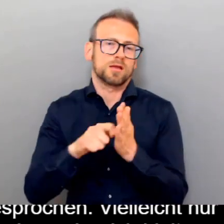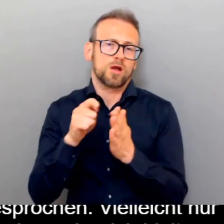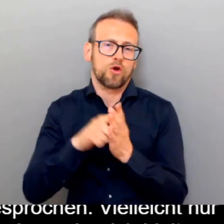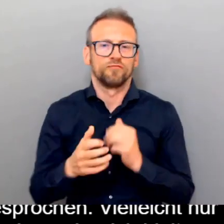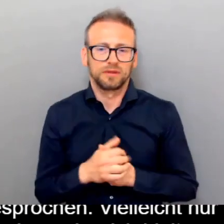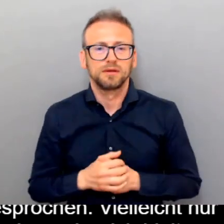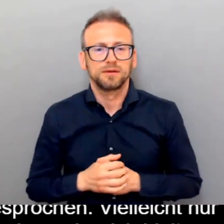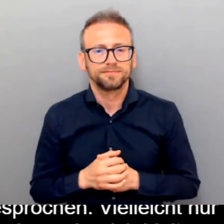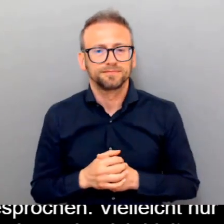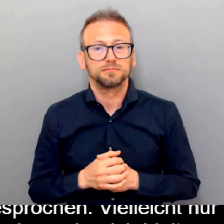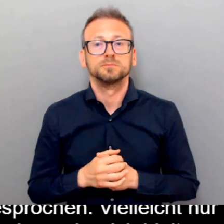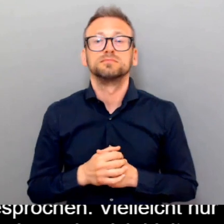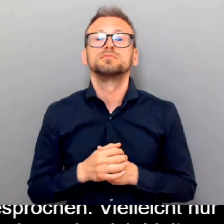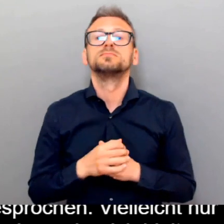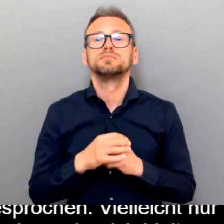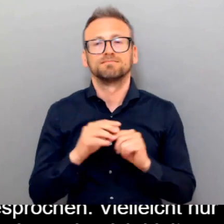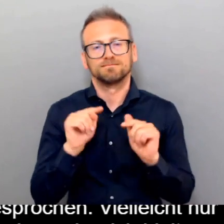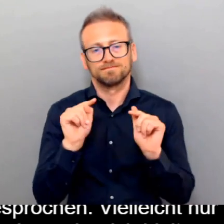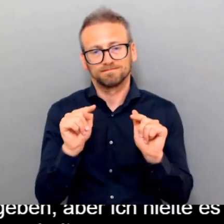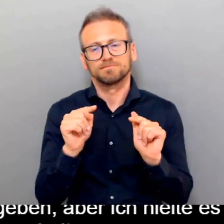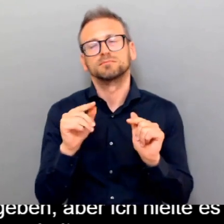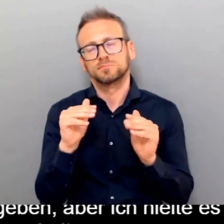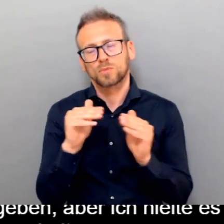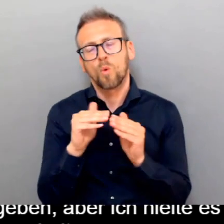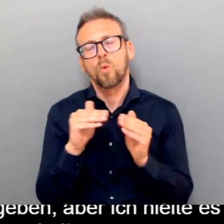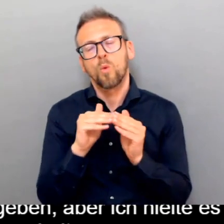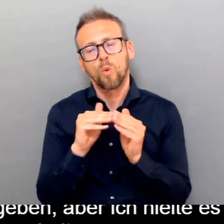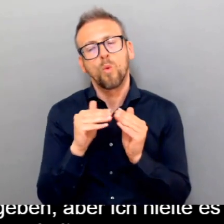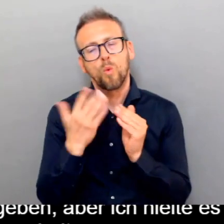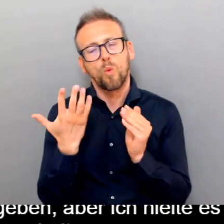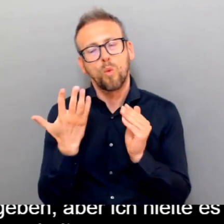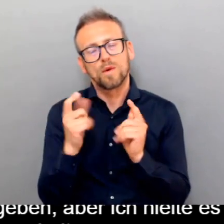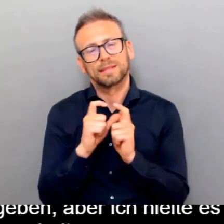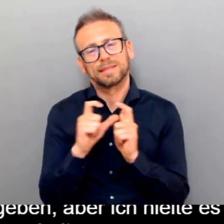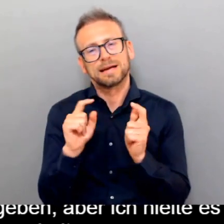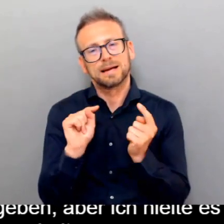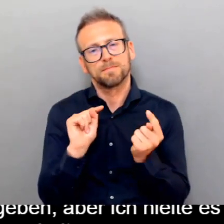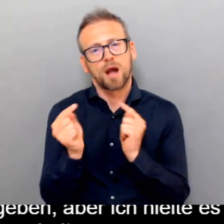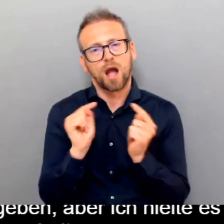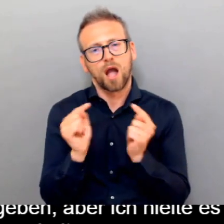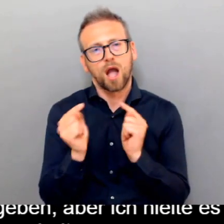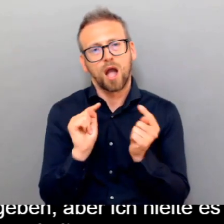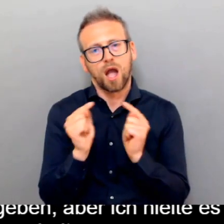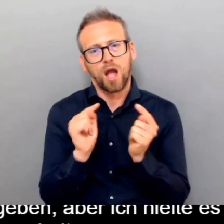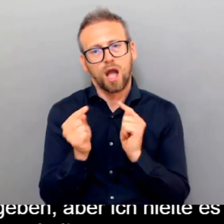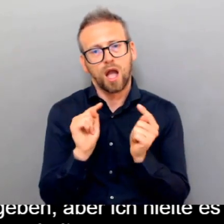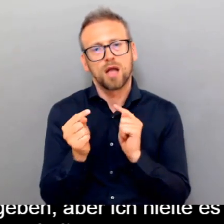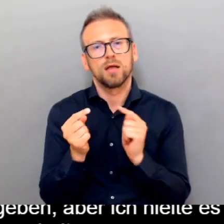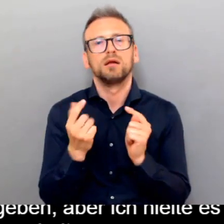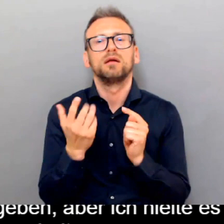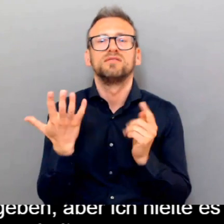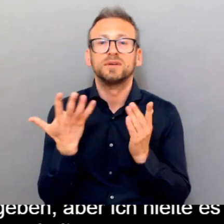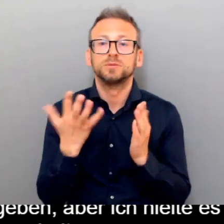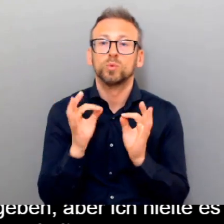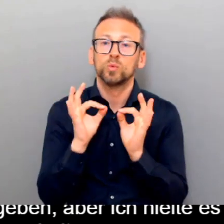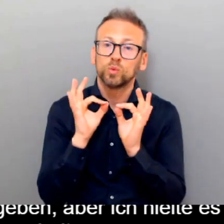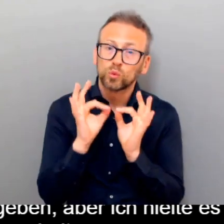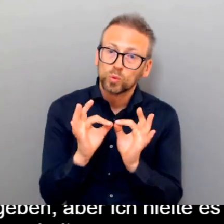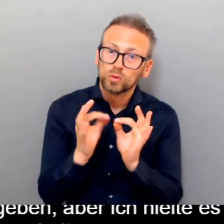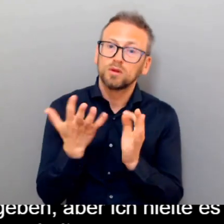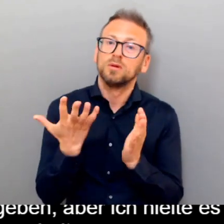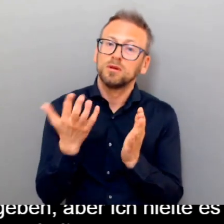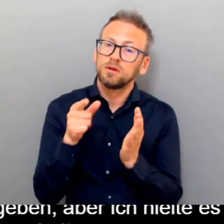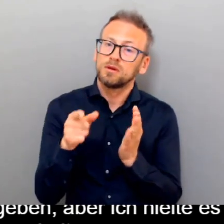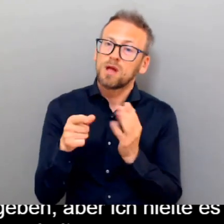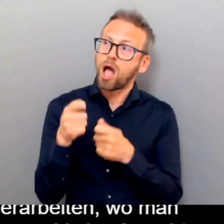durchdiskutiert werden, was ist am zielführendsten, um den Handel wieder zu beleben. Also vielleicht von mir